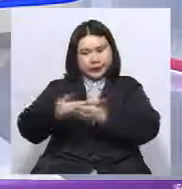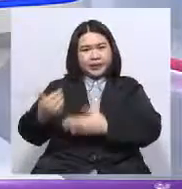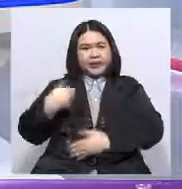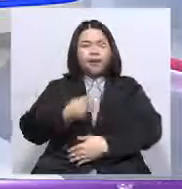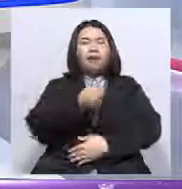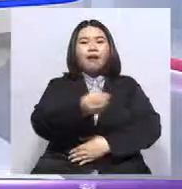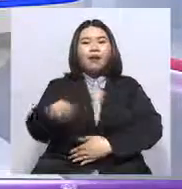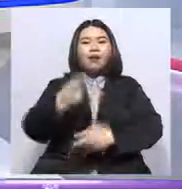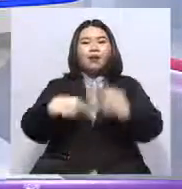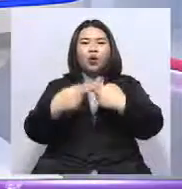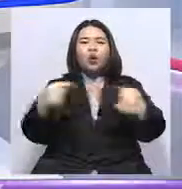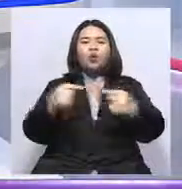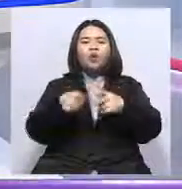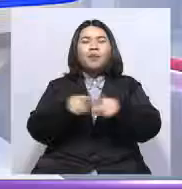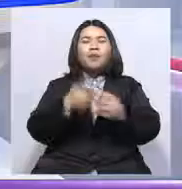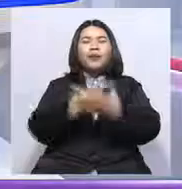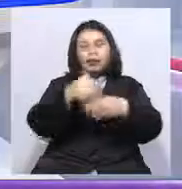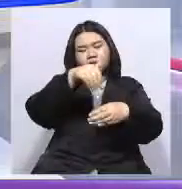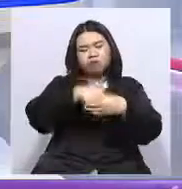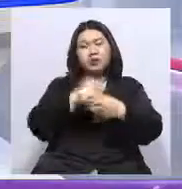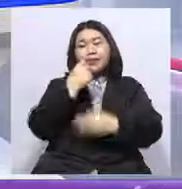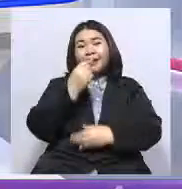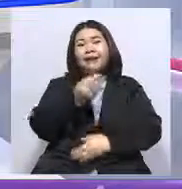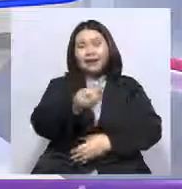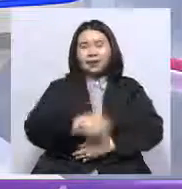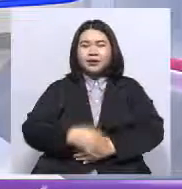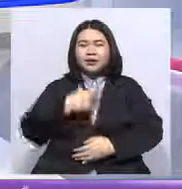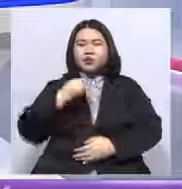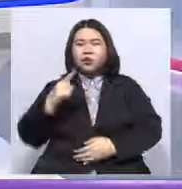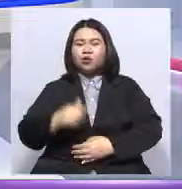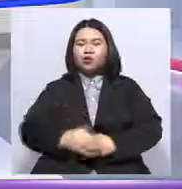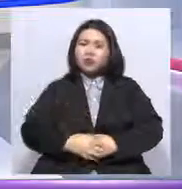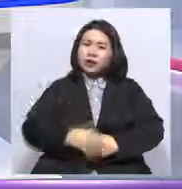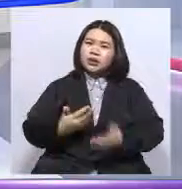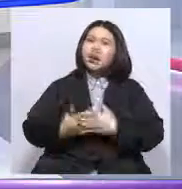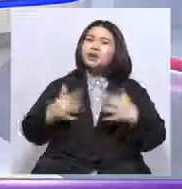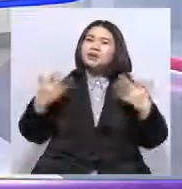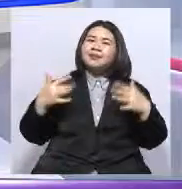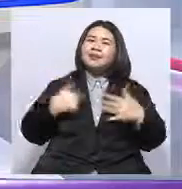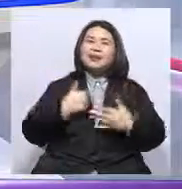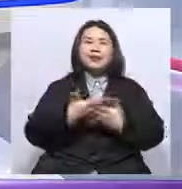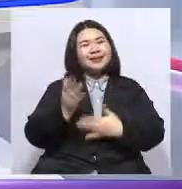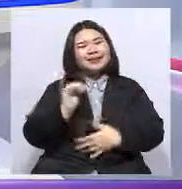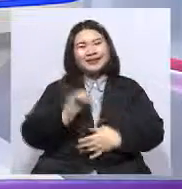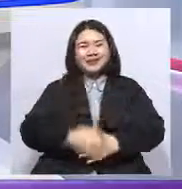ทองให้กันเป็นของขวัญเรียกว่าเป็นแต๊ะเอียคุณเตรียมหรือยัง โอ้ทองนะครับก็ตอนนี้ยังไม่มีเงินนะไม่รู้จะซื้อยังไงเหมือนกัน